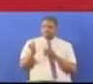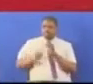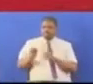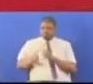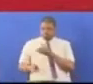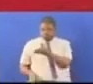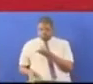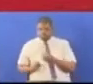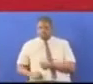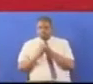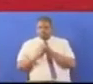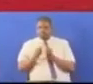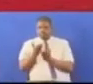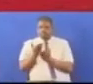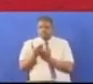Ridhwani Kikwete